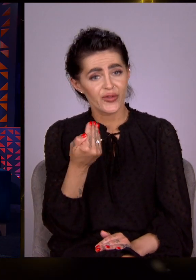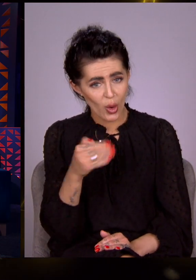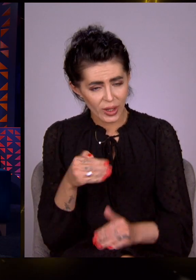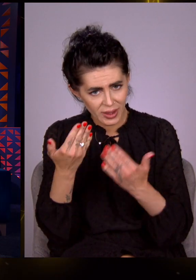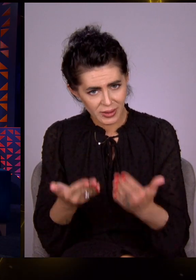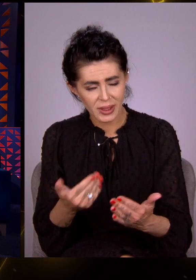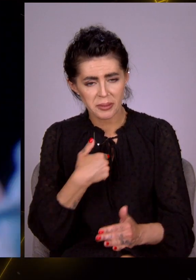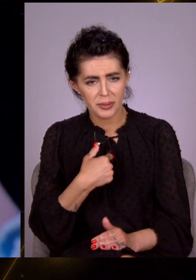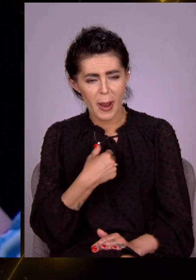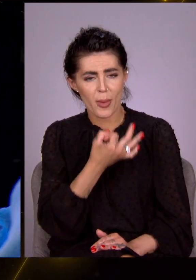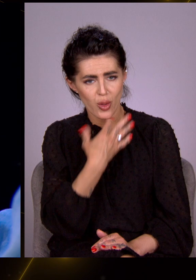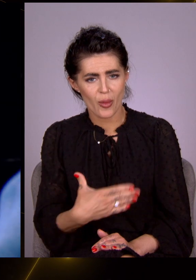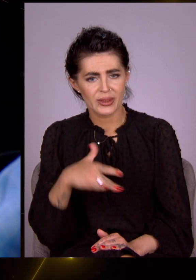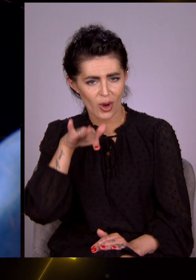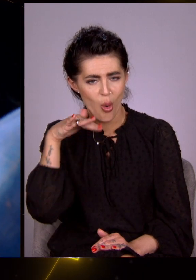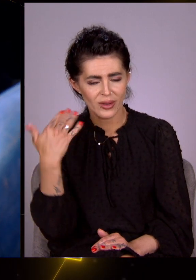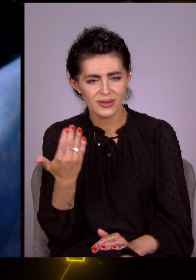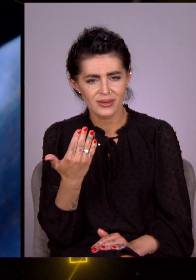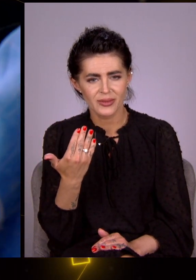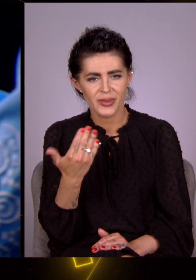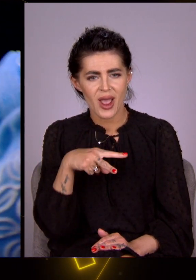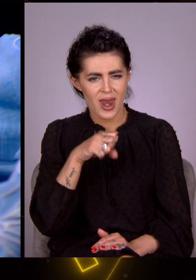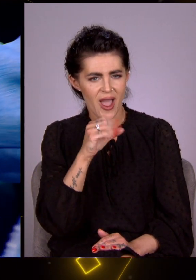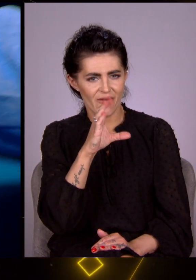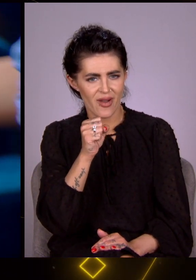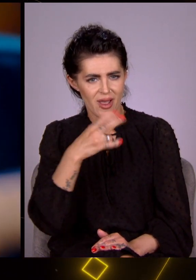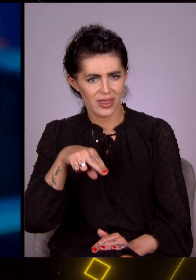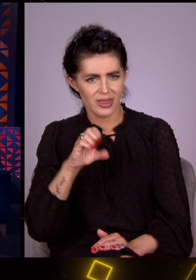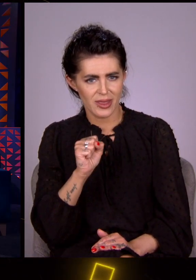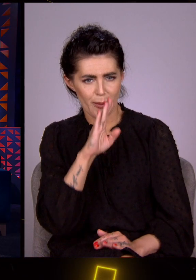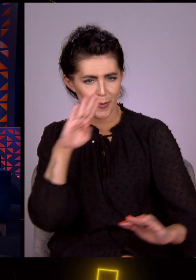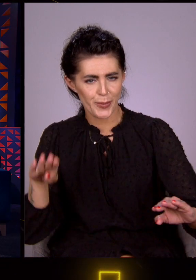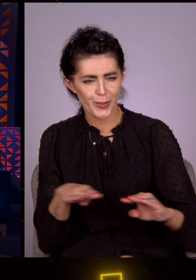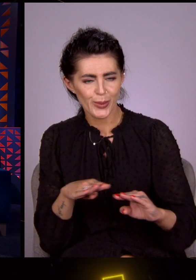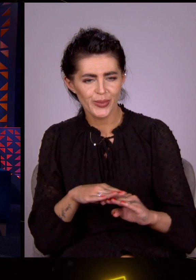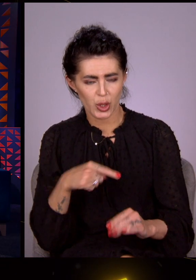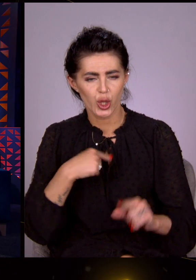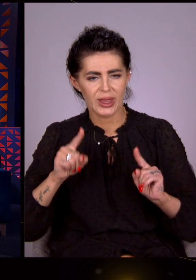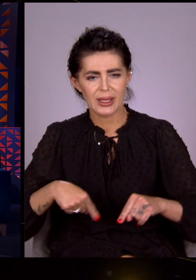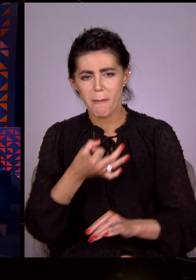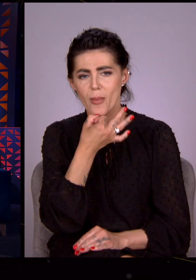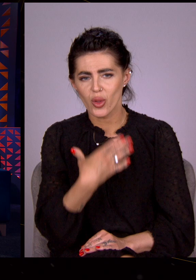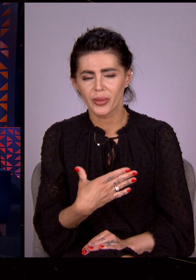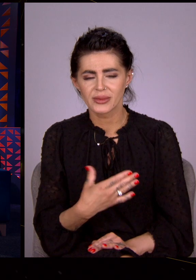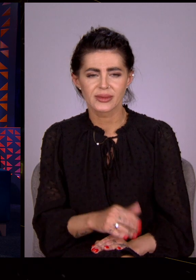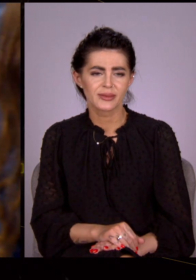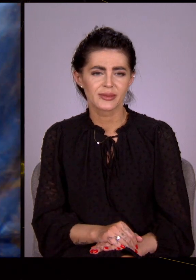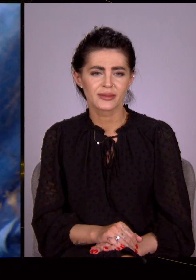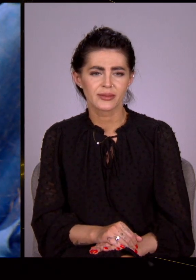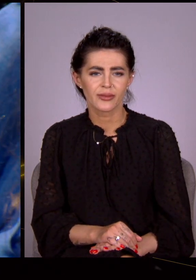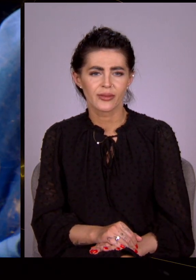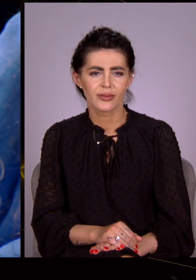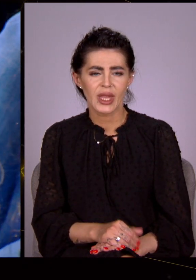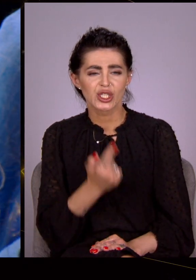такий колір. Лавандовий навіть, да? Такий. Мені теж подобається. Клас. А оце